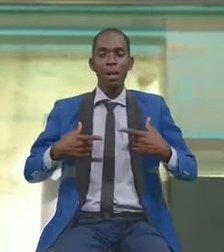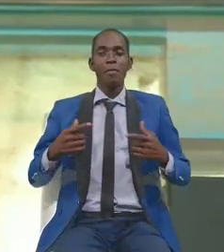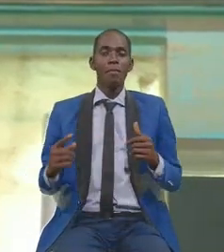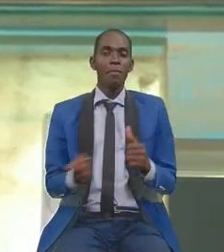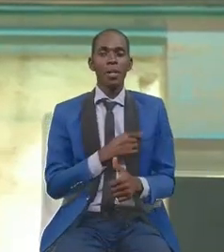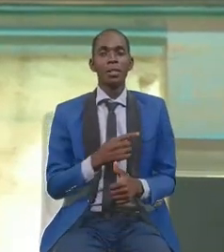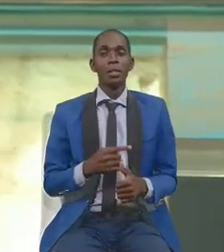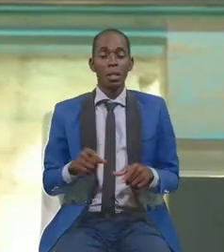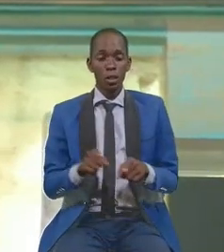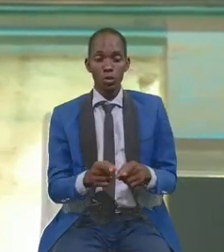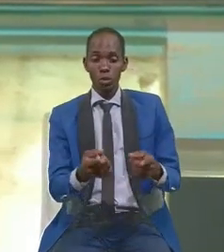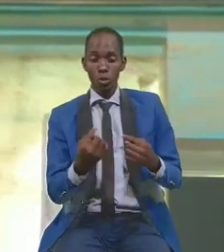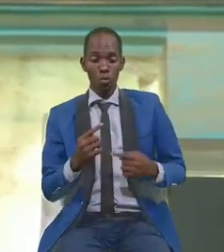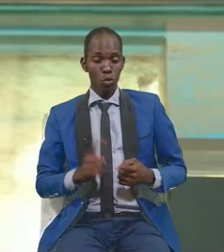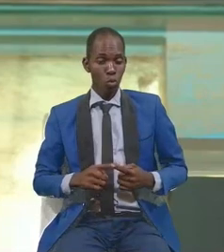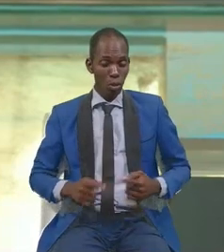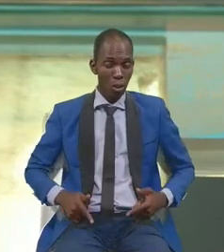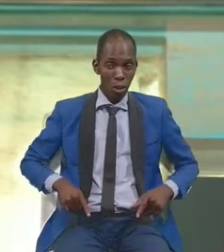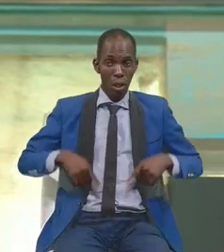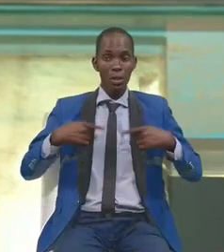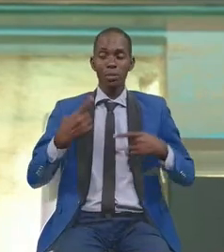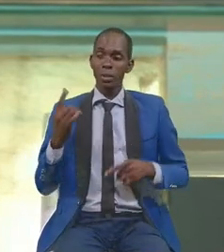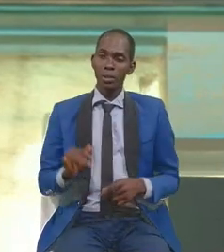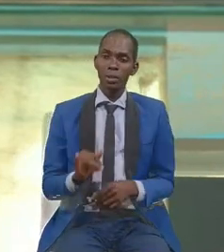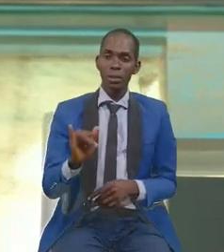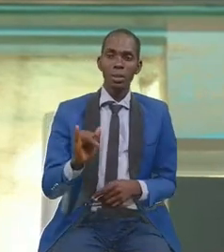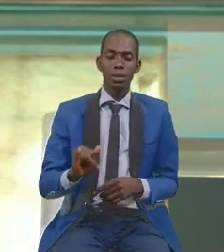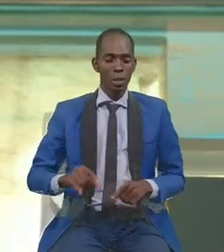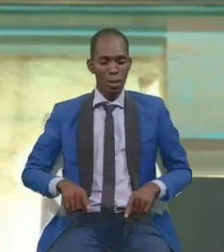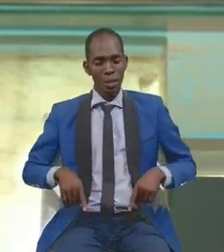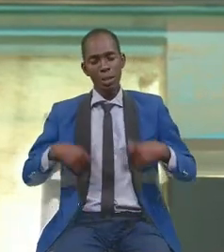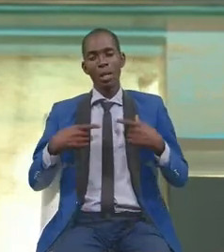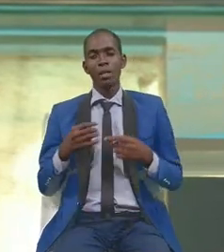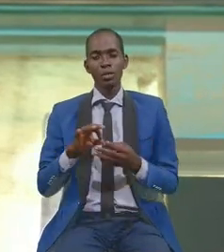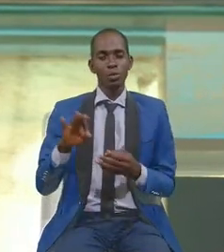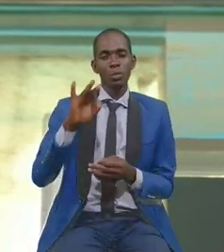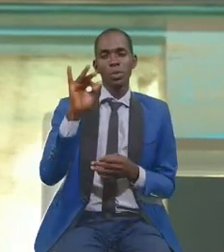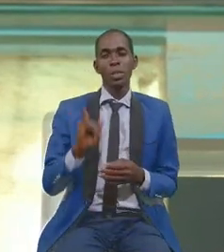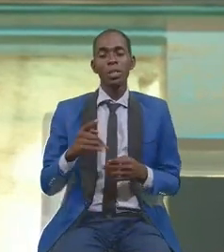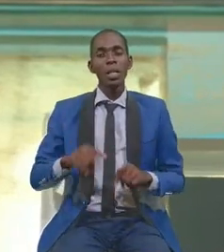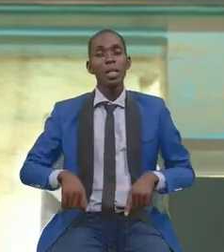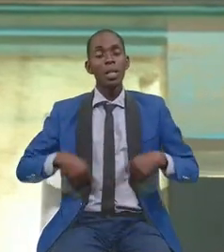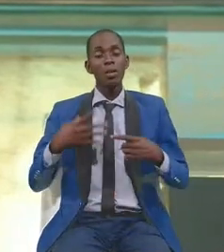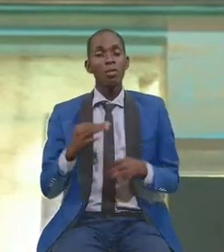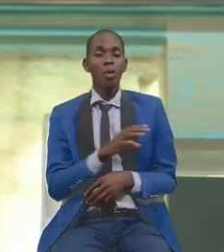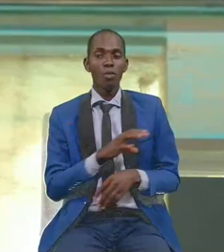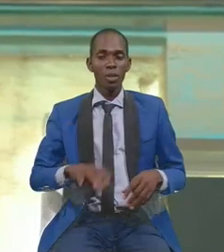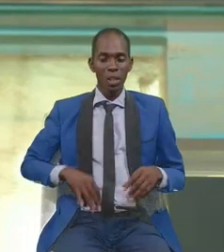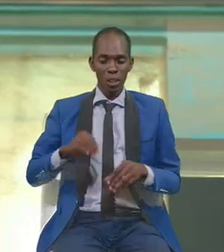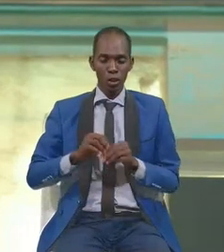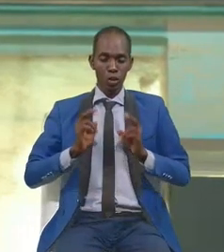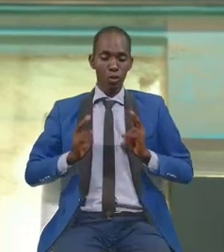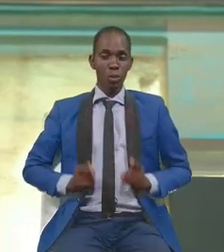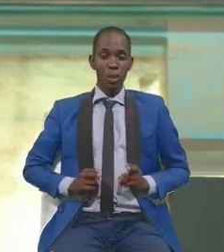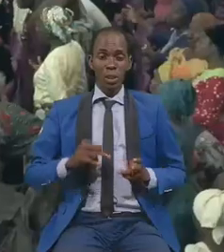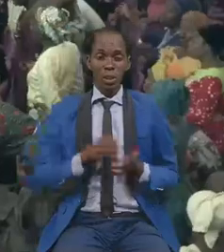la vie d'abord, la vie éternelle, à la vie spirituelle, la vie de Christ en l'homme. C'est lorsque la